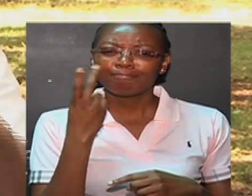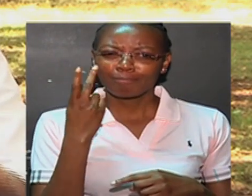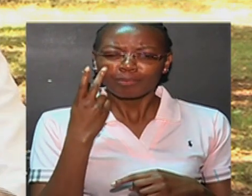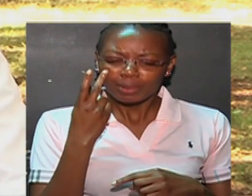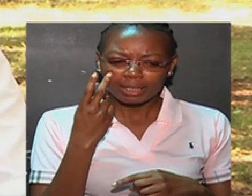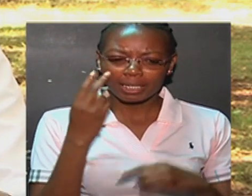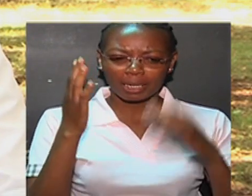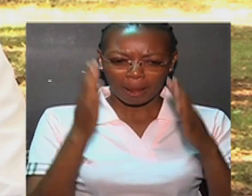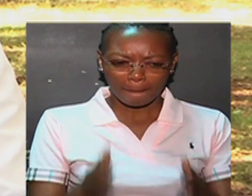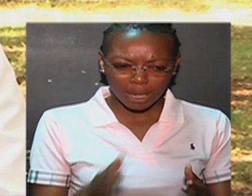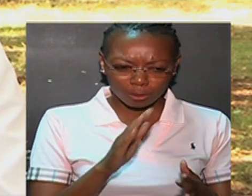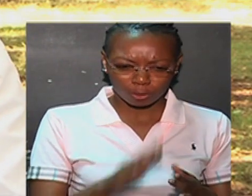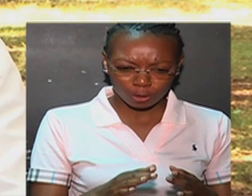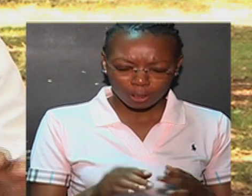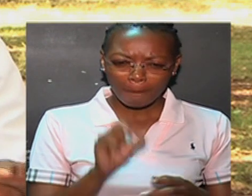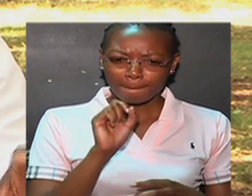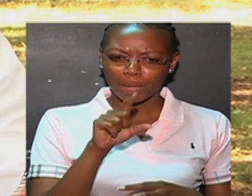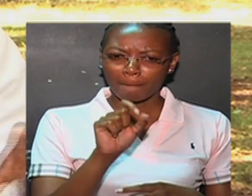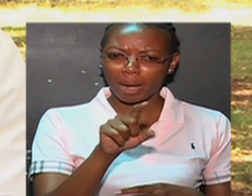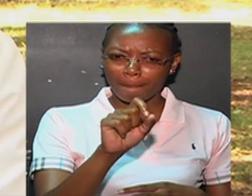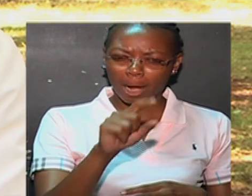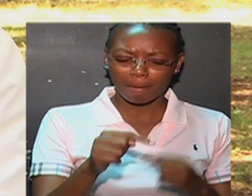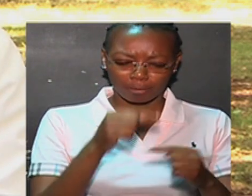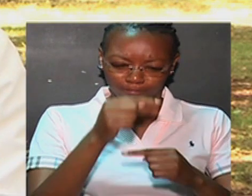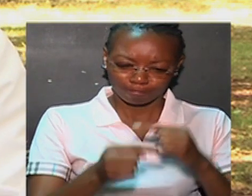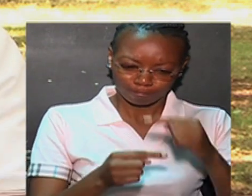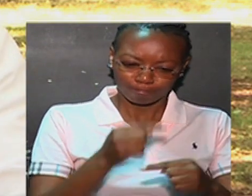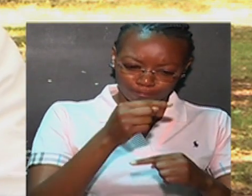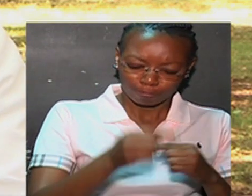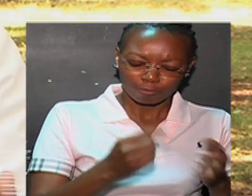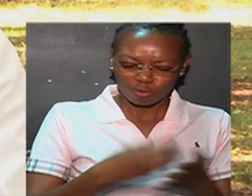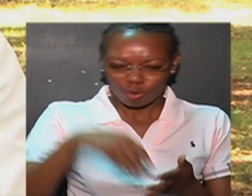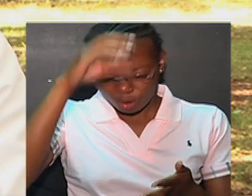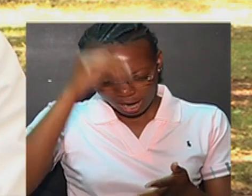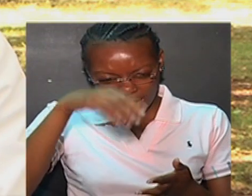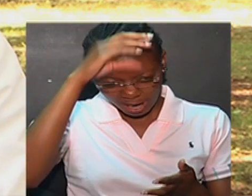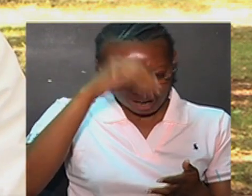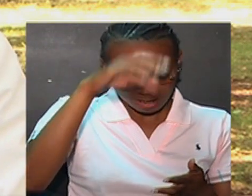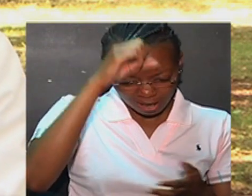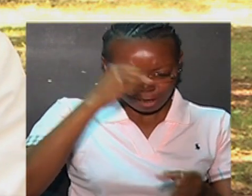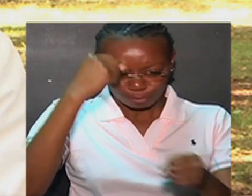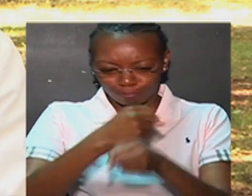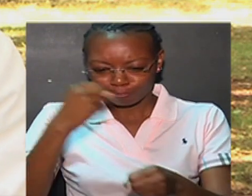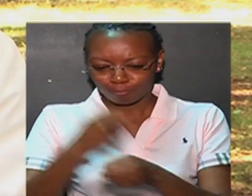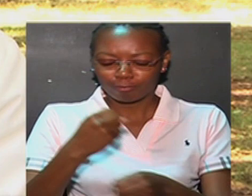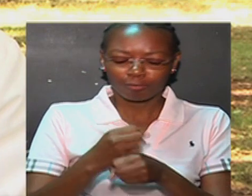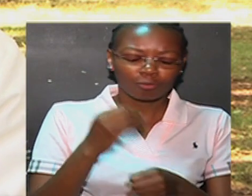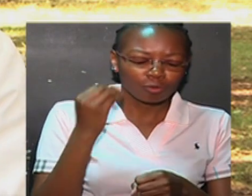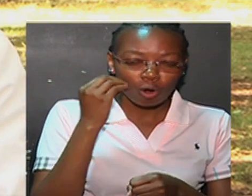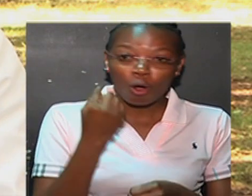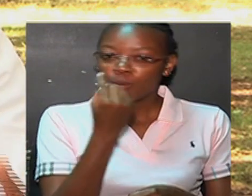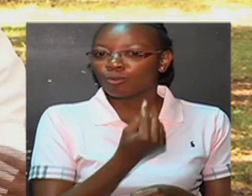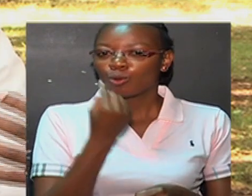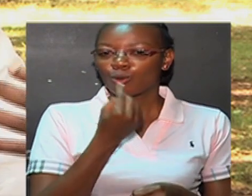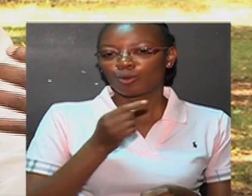tulifanya monitoring and evaluation, tulipata ya kwamba wamama ndo walikuwa wameimpress hizi technologies. So tukaona wacha